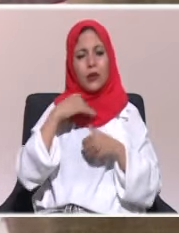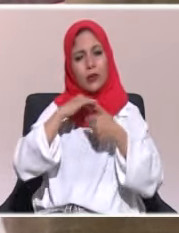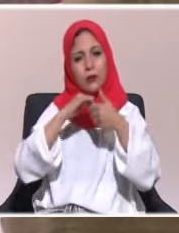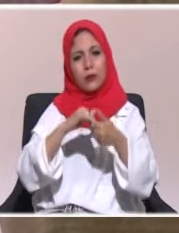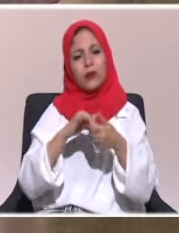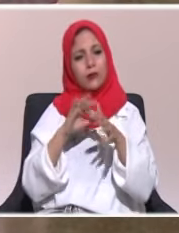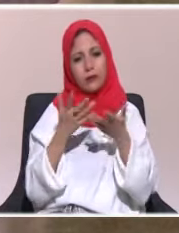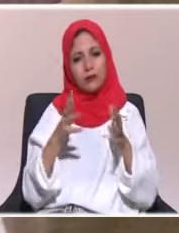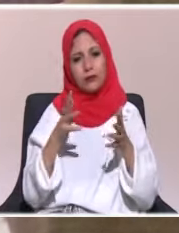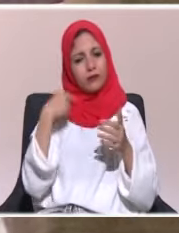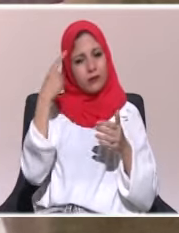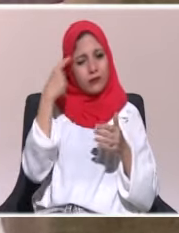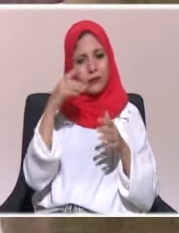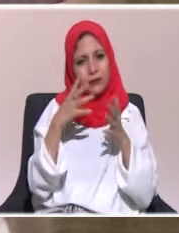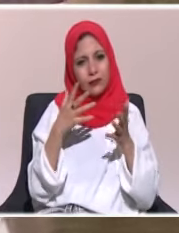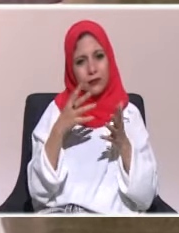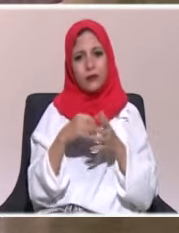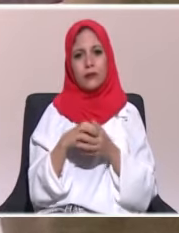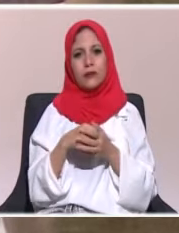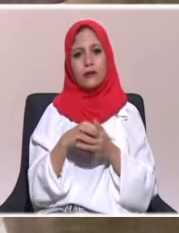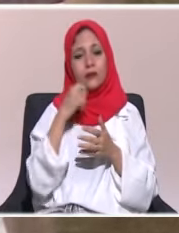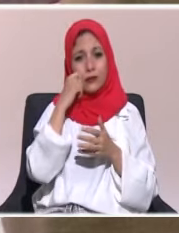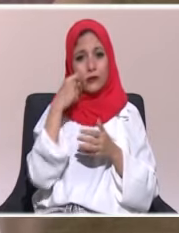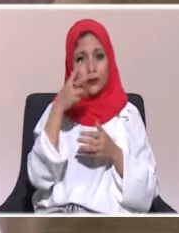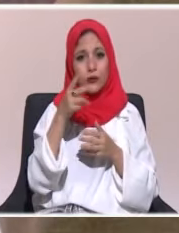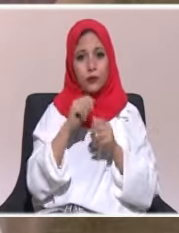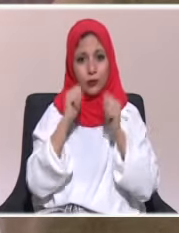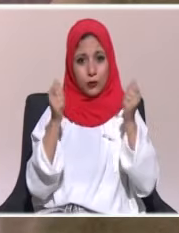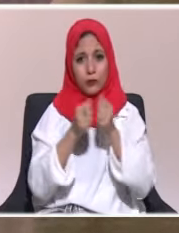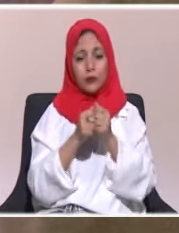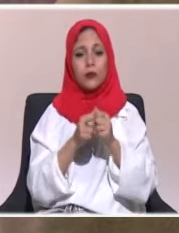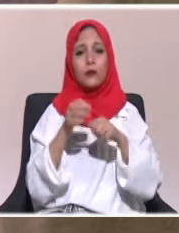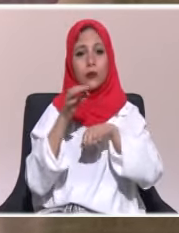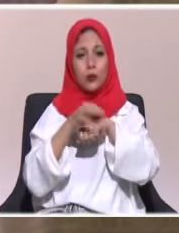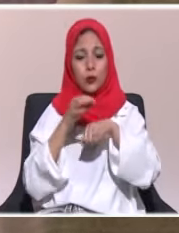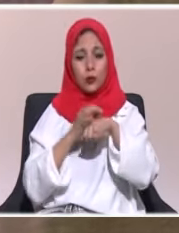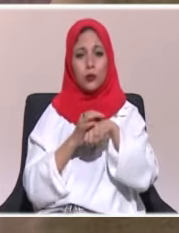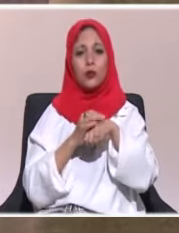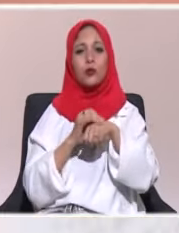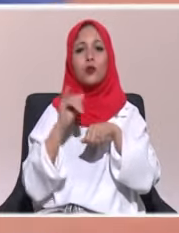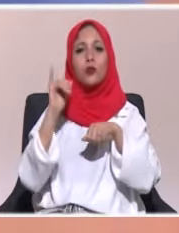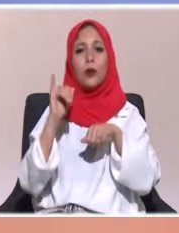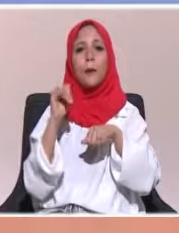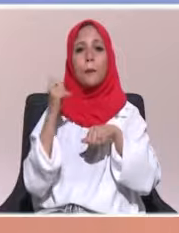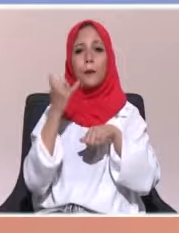خلاص، فطبعا الناس قالت لي طيب ما تشوف البرنامج بتاع الدكتور عمرو الليسي.